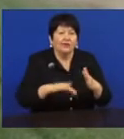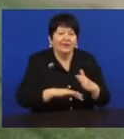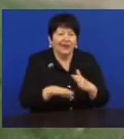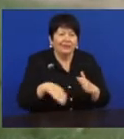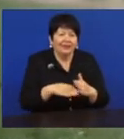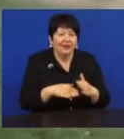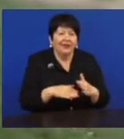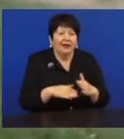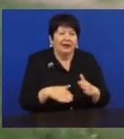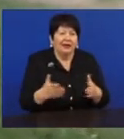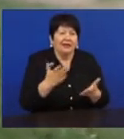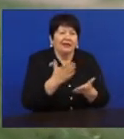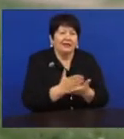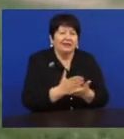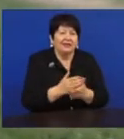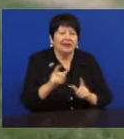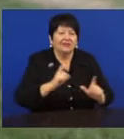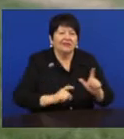curată